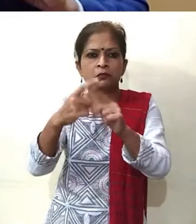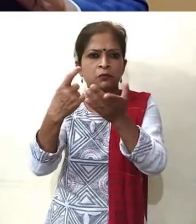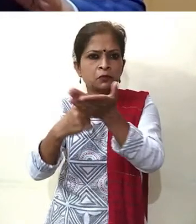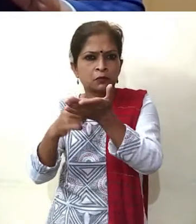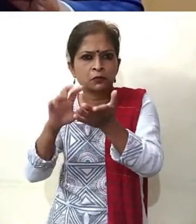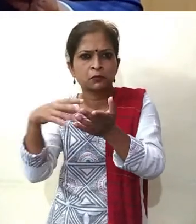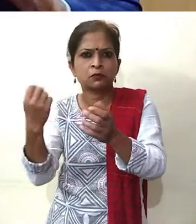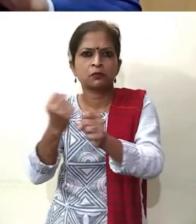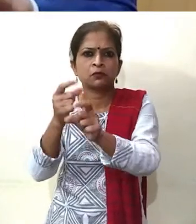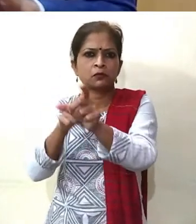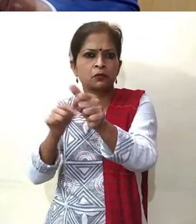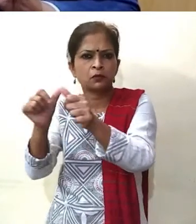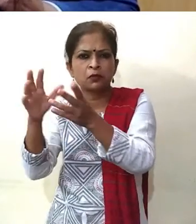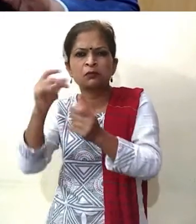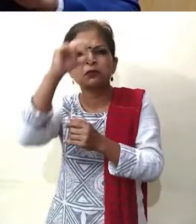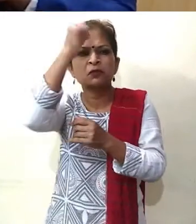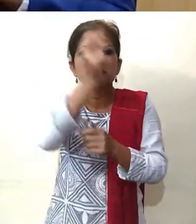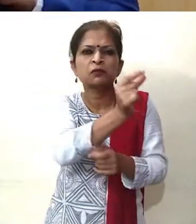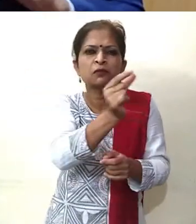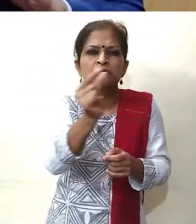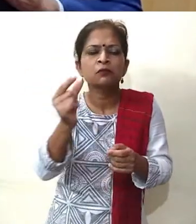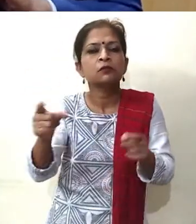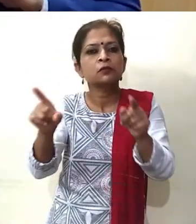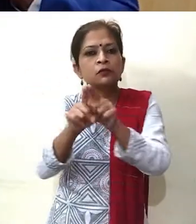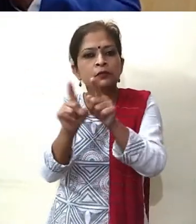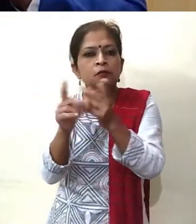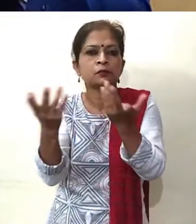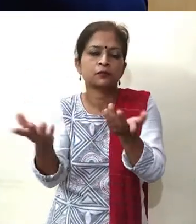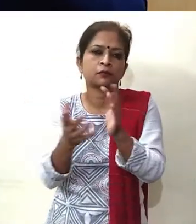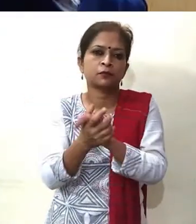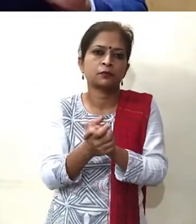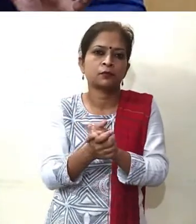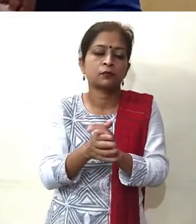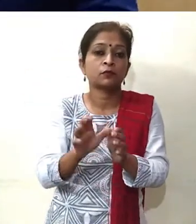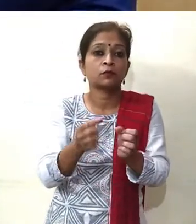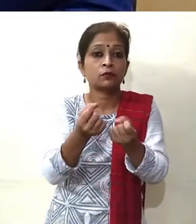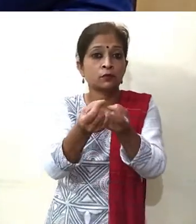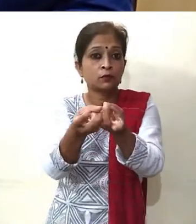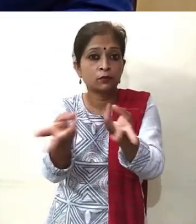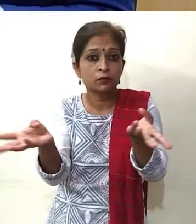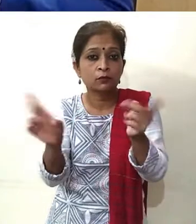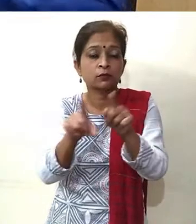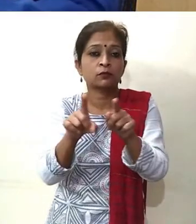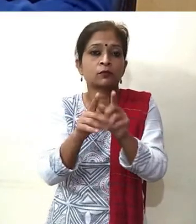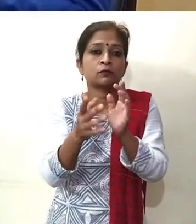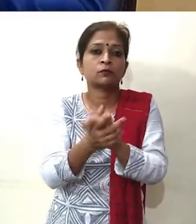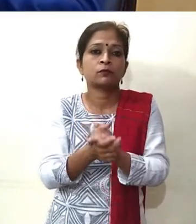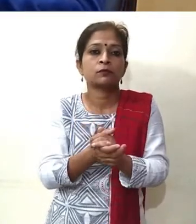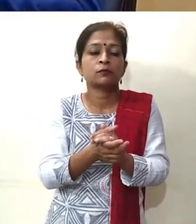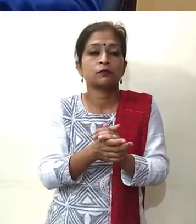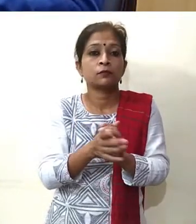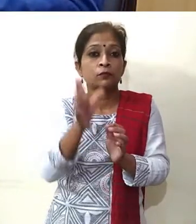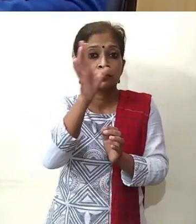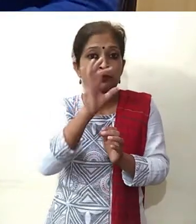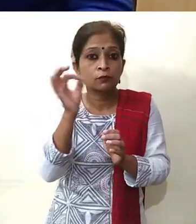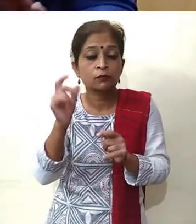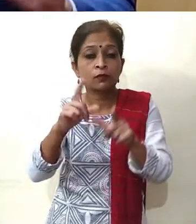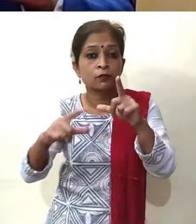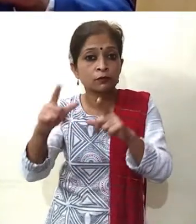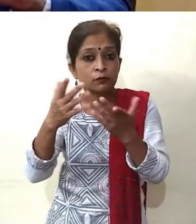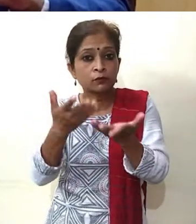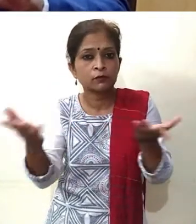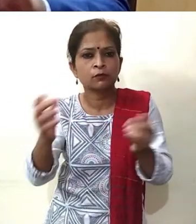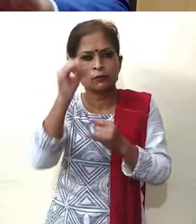ज्ञ, ये होते हैं आपके ब्लेंड्स। ये सारे के सारे इस तरह की सजावट आपको भारतवर्ष की